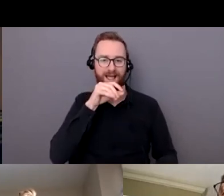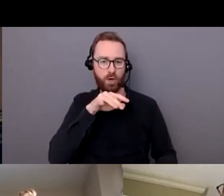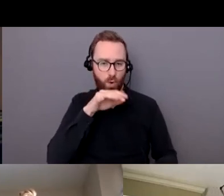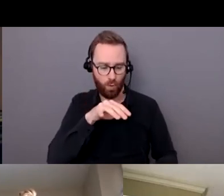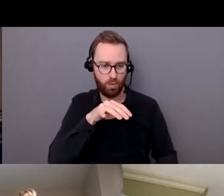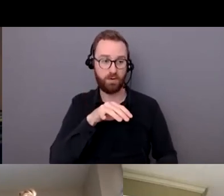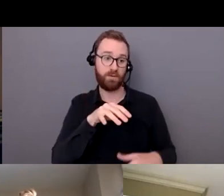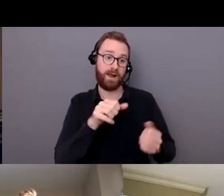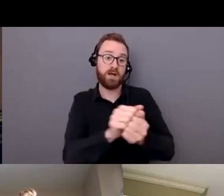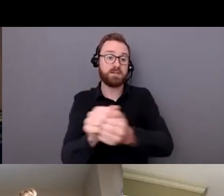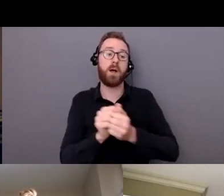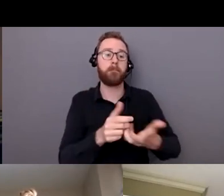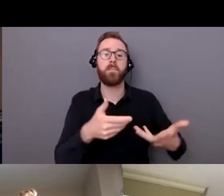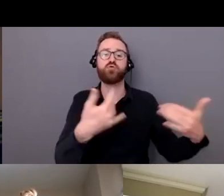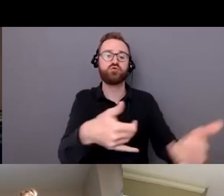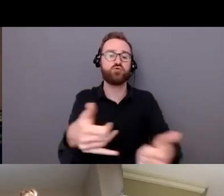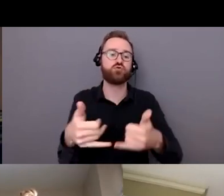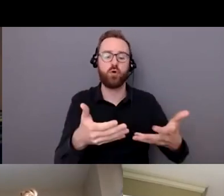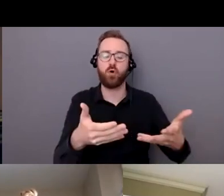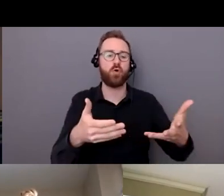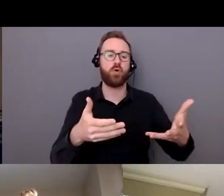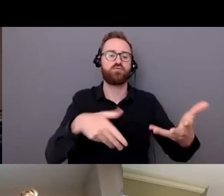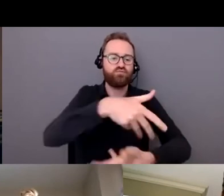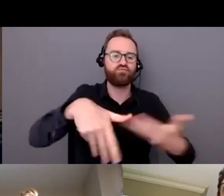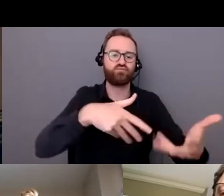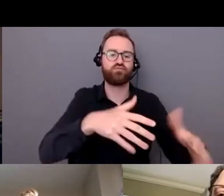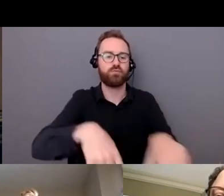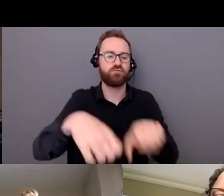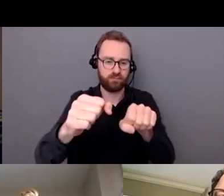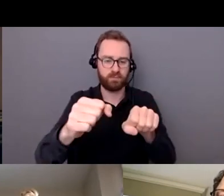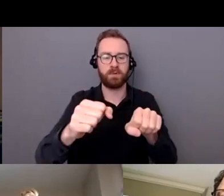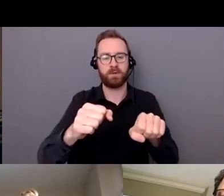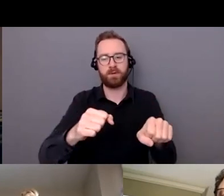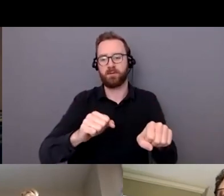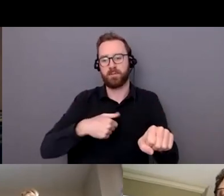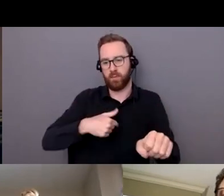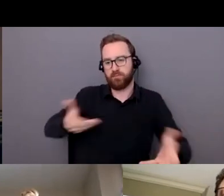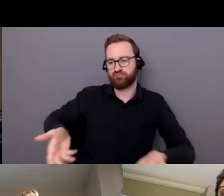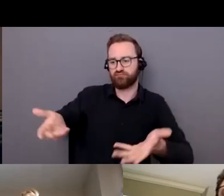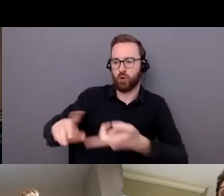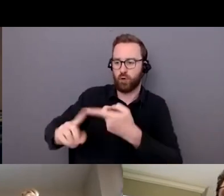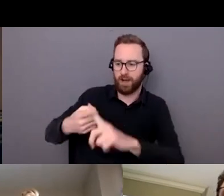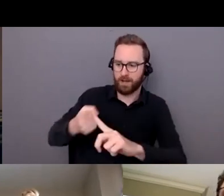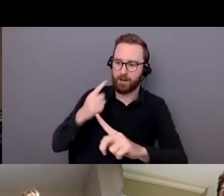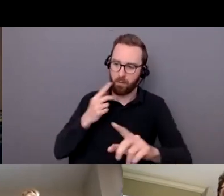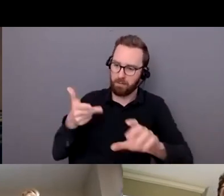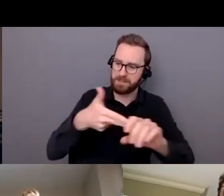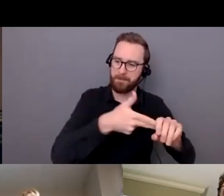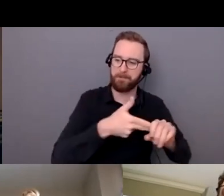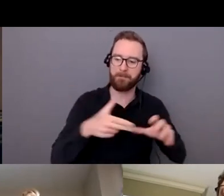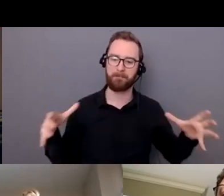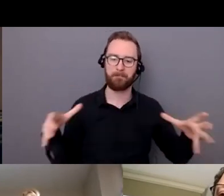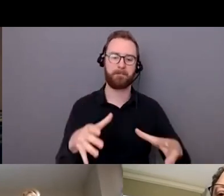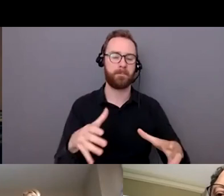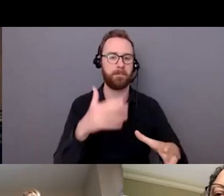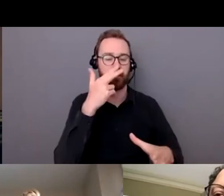des choses, puis nous, on en fait la promotion auprès des collègues pour pouvoir leur permettre de se réunir. Ça, c'est deux exemples de choses